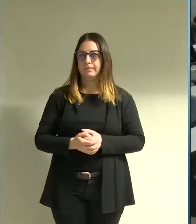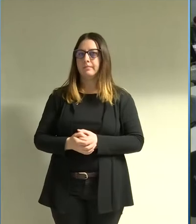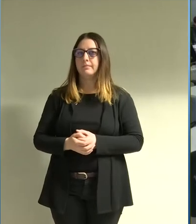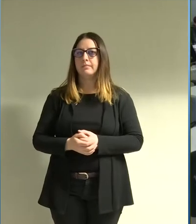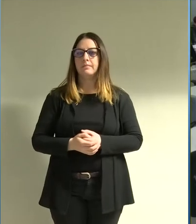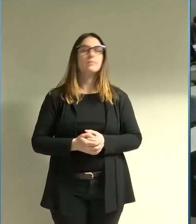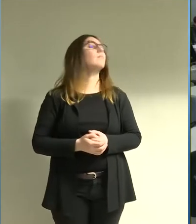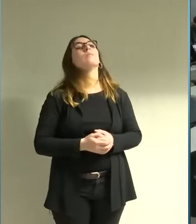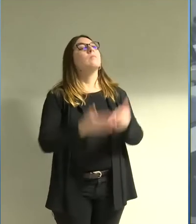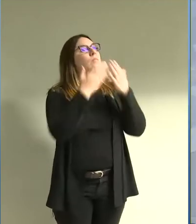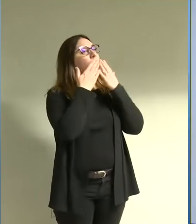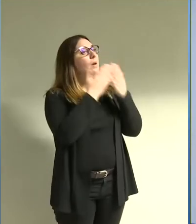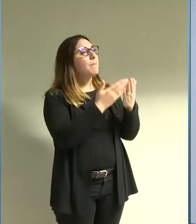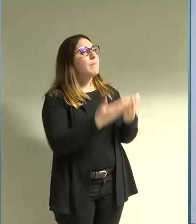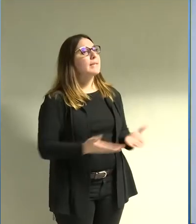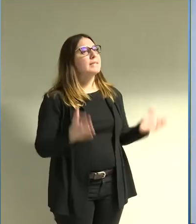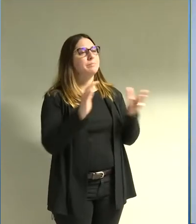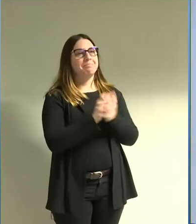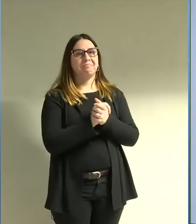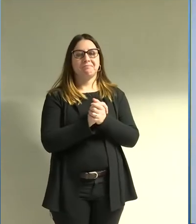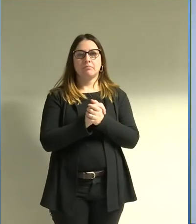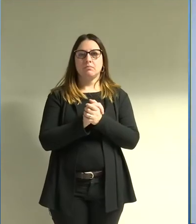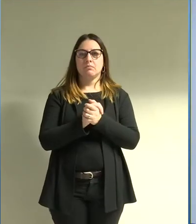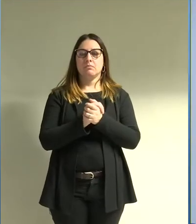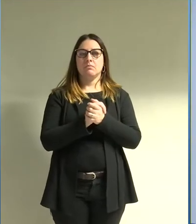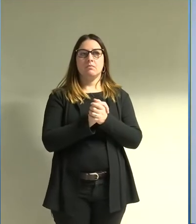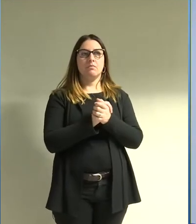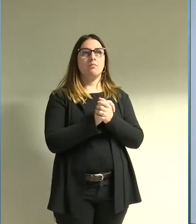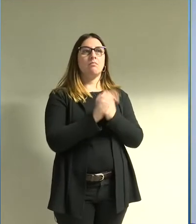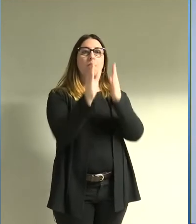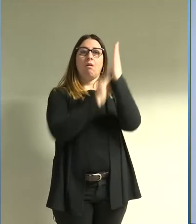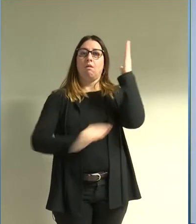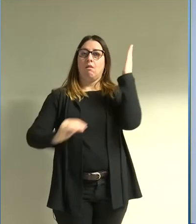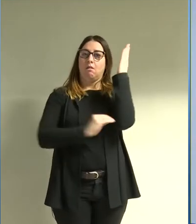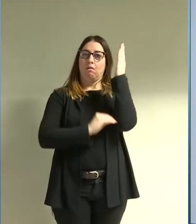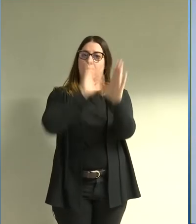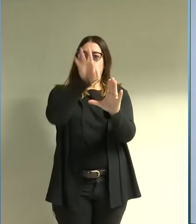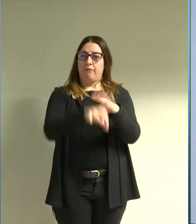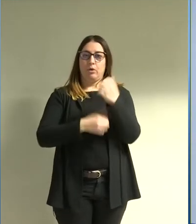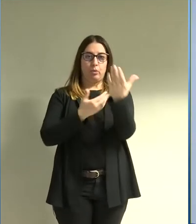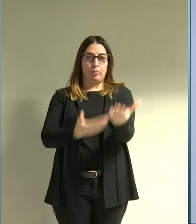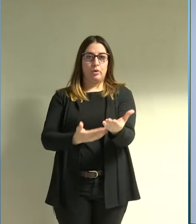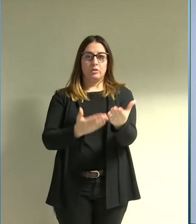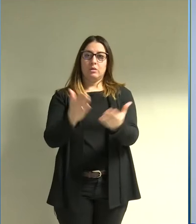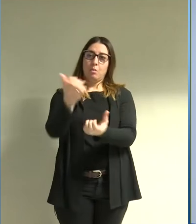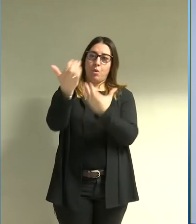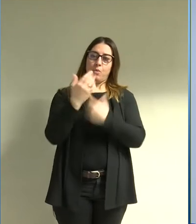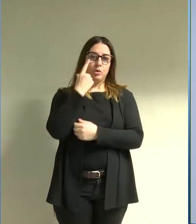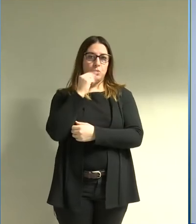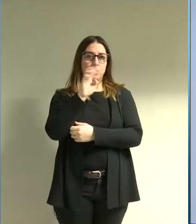merci beaucoup je mais on voit l'amendement donc monsieur benredjem